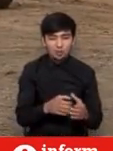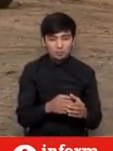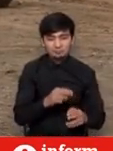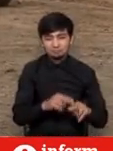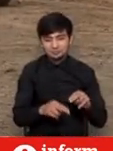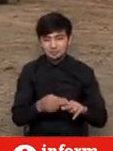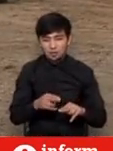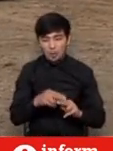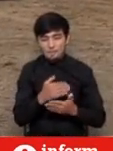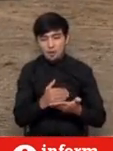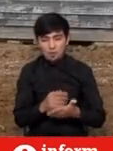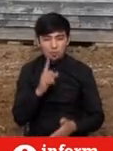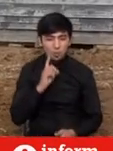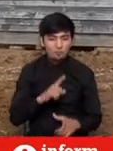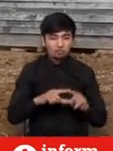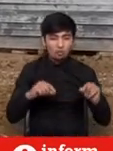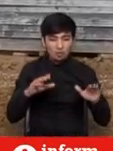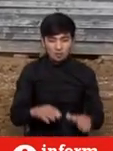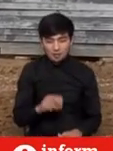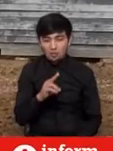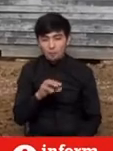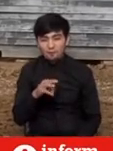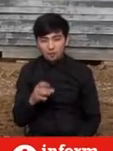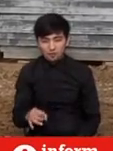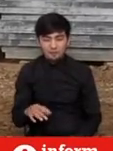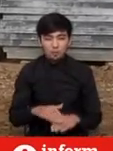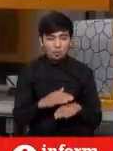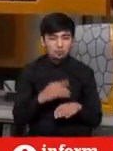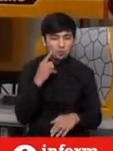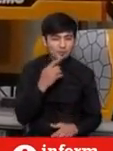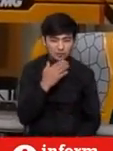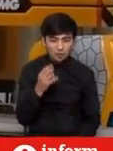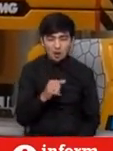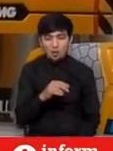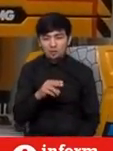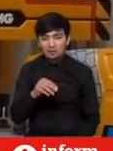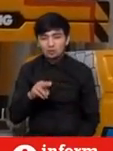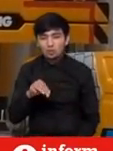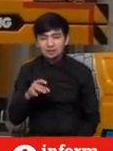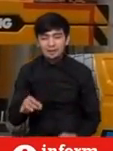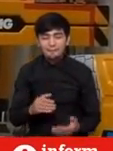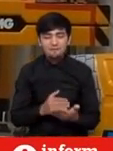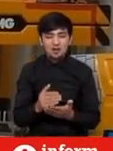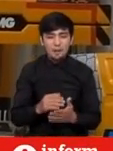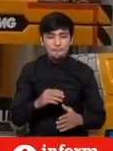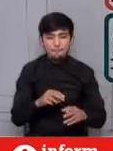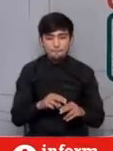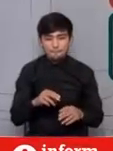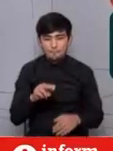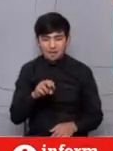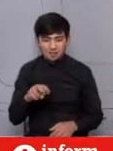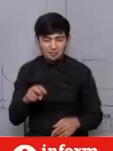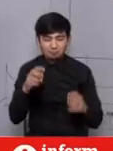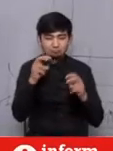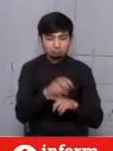участвуют в программе комфортная Школа добросовестные проверку инициировали в Высшей аудиторской палате оказалось что заказчик должен был